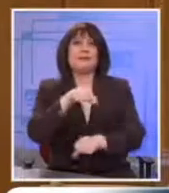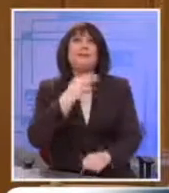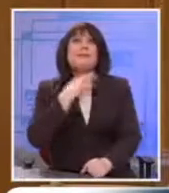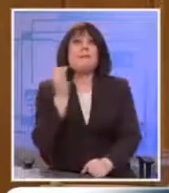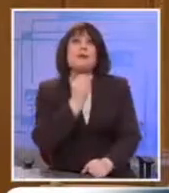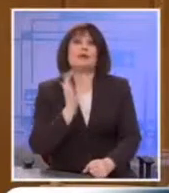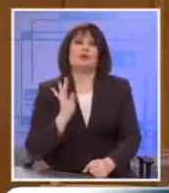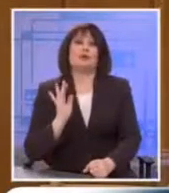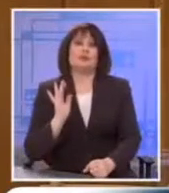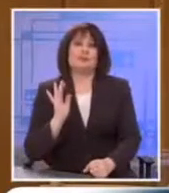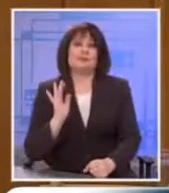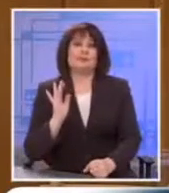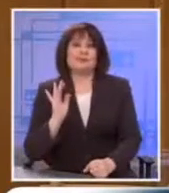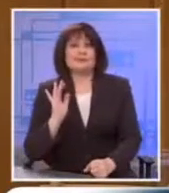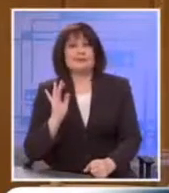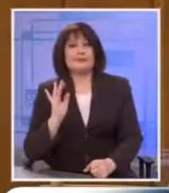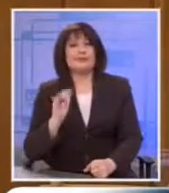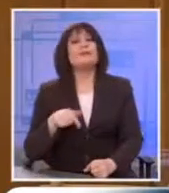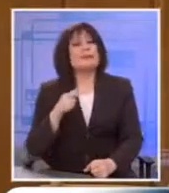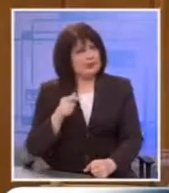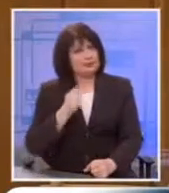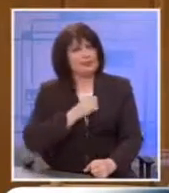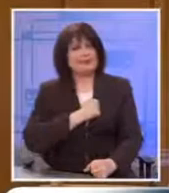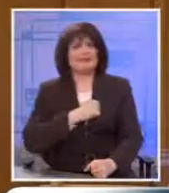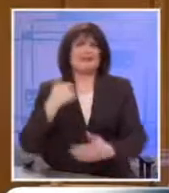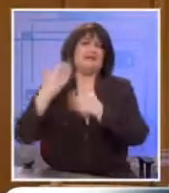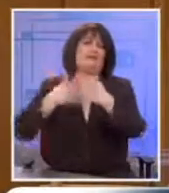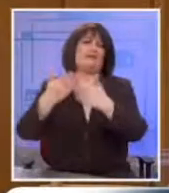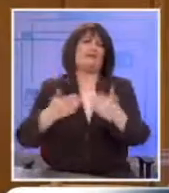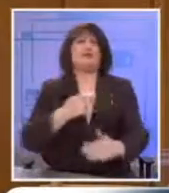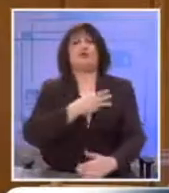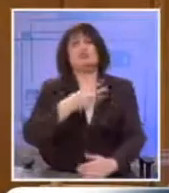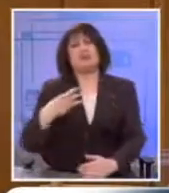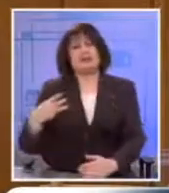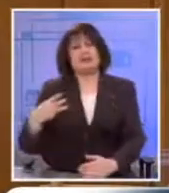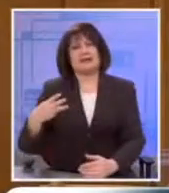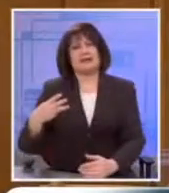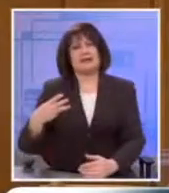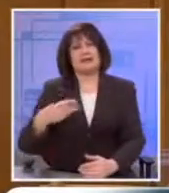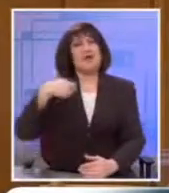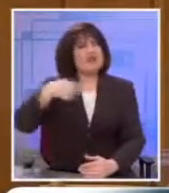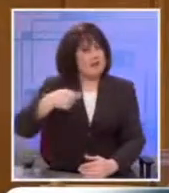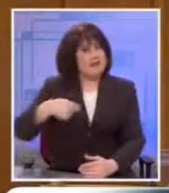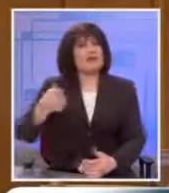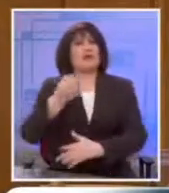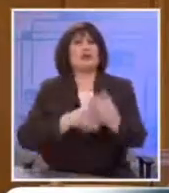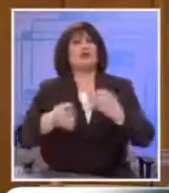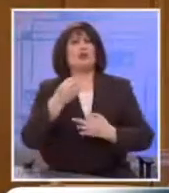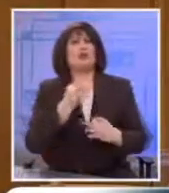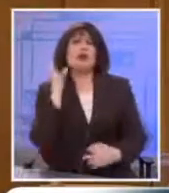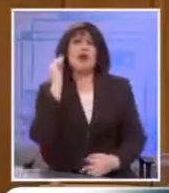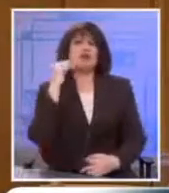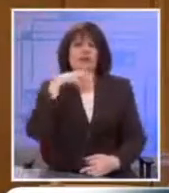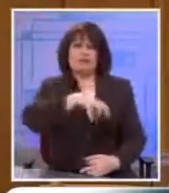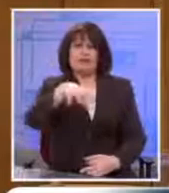επίγον. Και αυτές είναι πάγιες θέσεις του ΣΥΡΙΖΑ, αλλά και όλου του νομικού κόσμου που συμφωνεί με αυτό, γιατί το ακούσαμε από τους